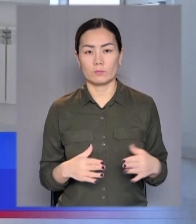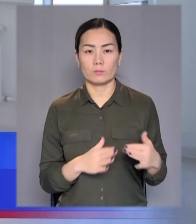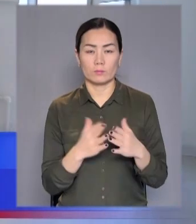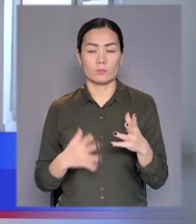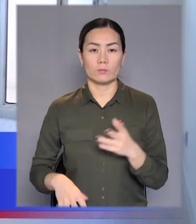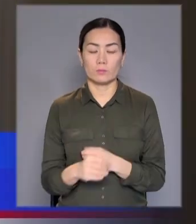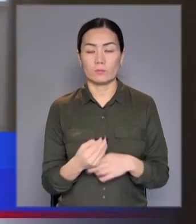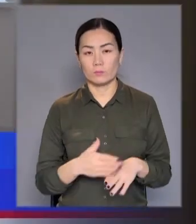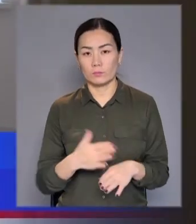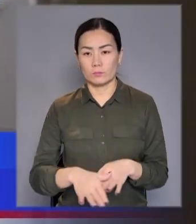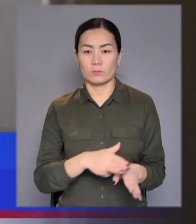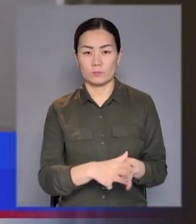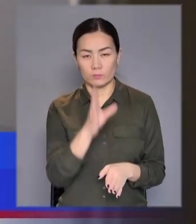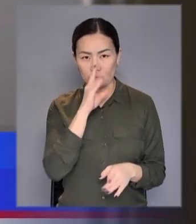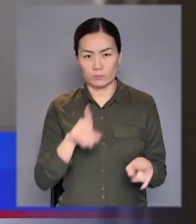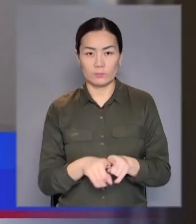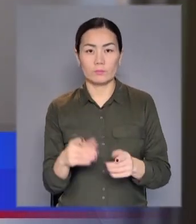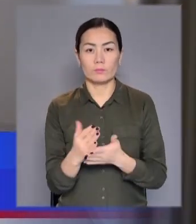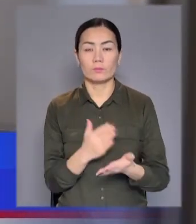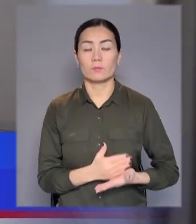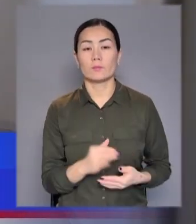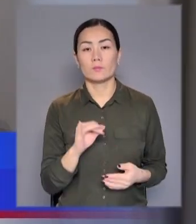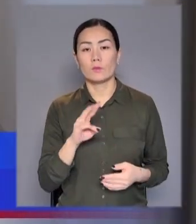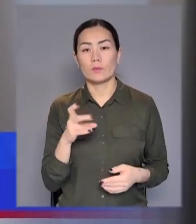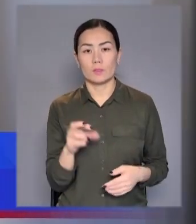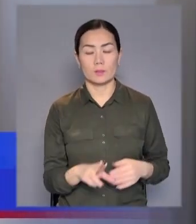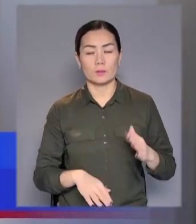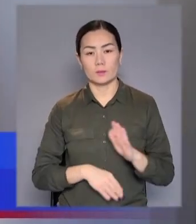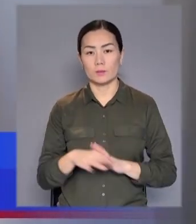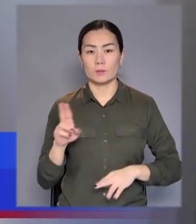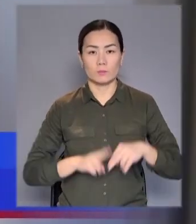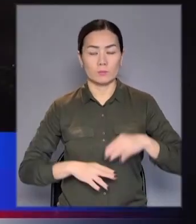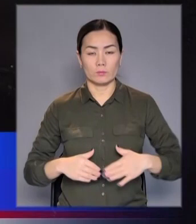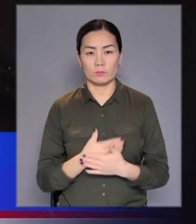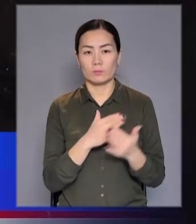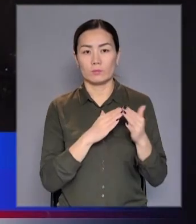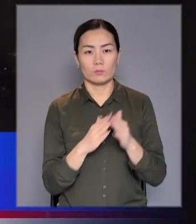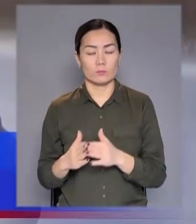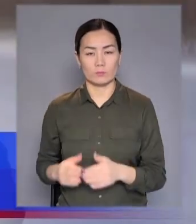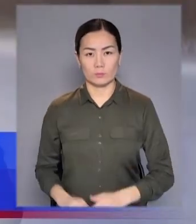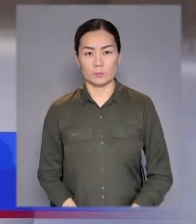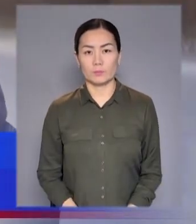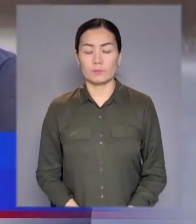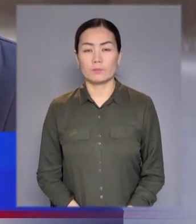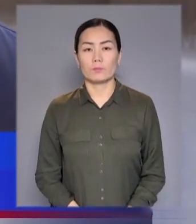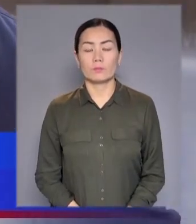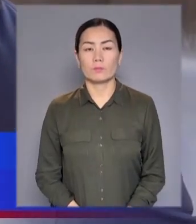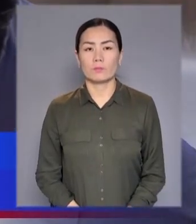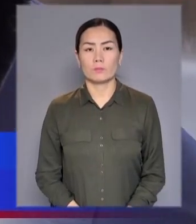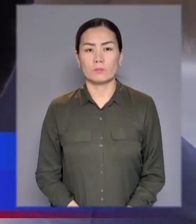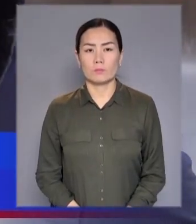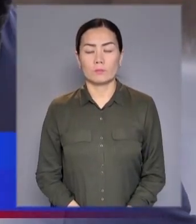домов. Поэтапно реализуются такие программы, как реновация, направленные на строительство новых домов инвесторами.